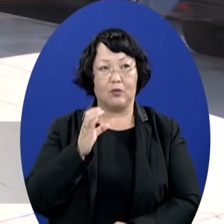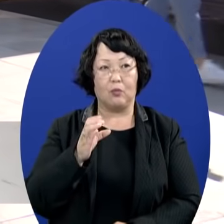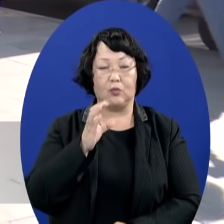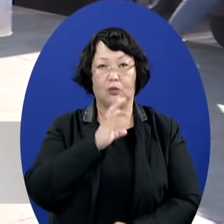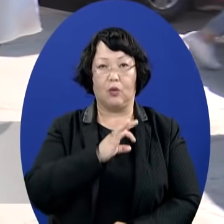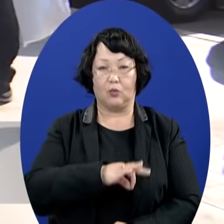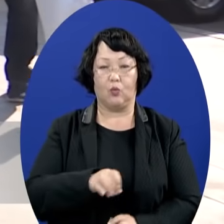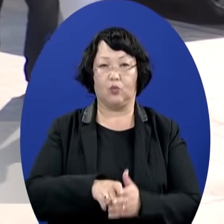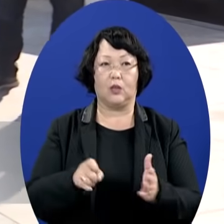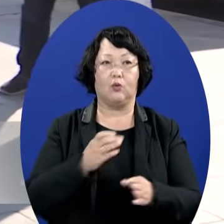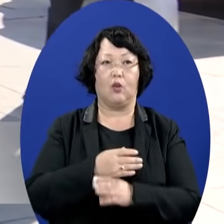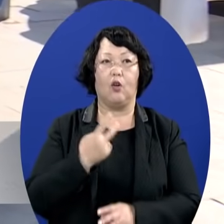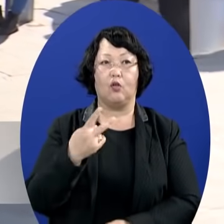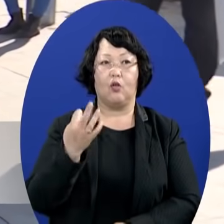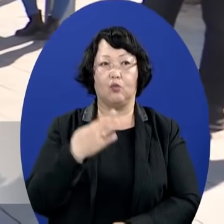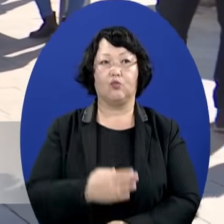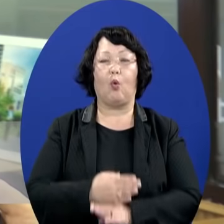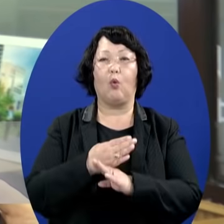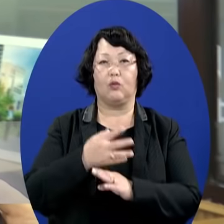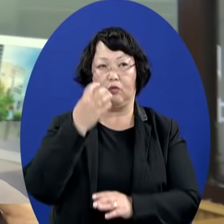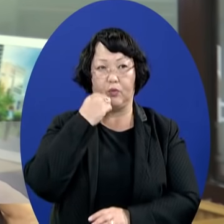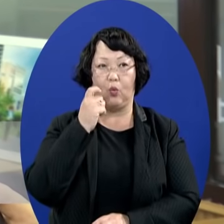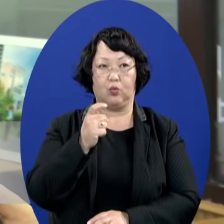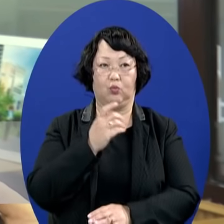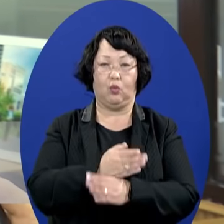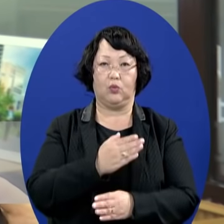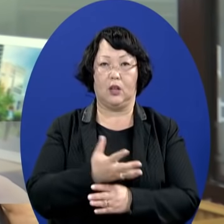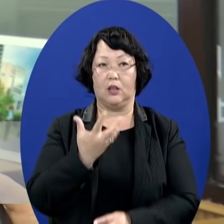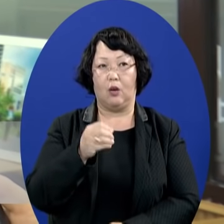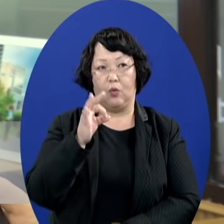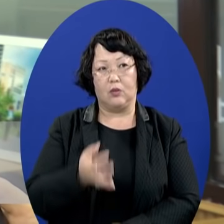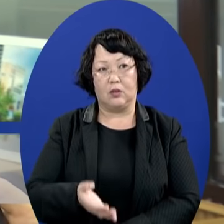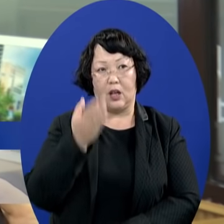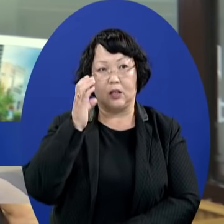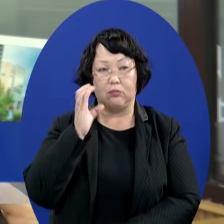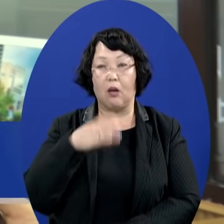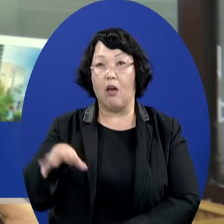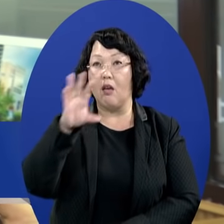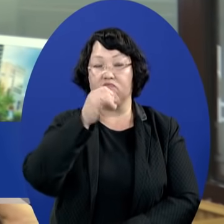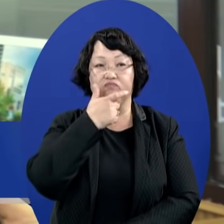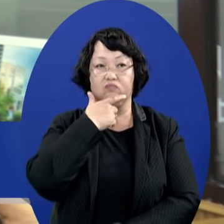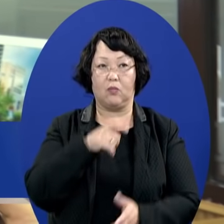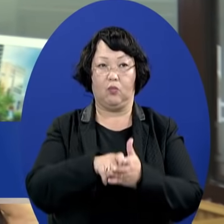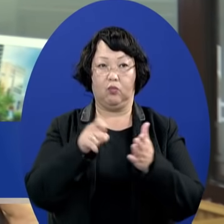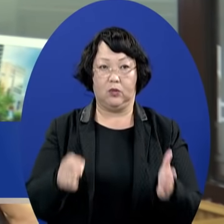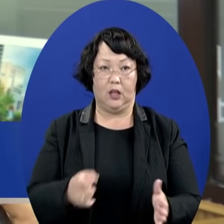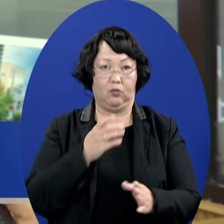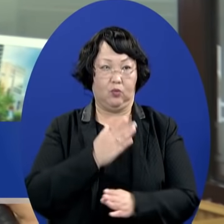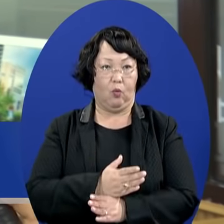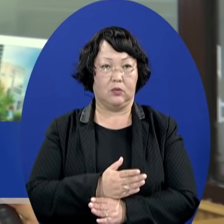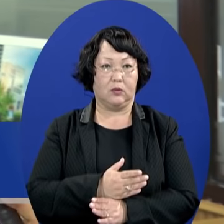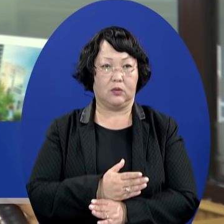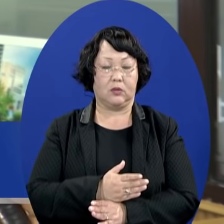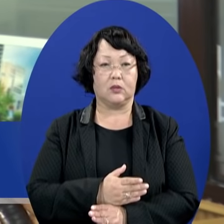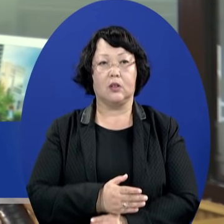хугацаа 2022 онд дуусна. Одоо талаас илүү хувь нь бол үйлчилгээнд явах боломжгүй болчихно. Тэгэхээр энэ автобуснууд